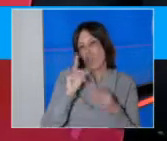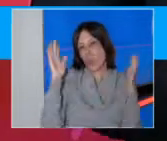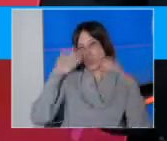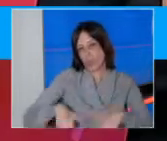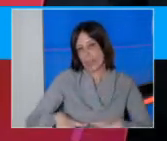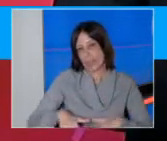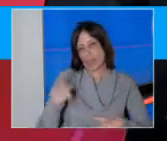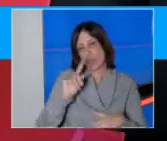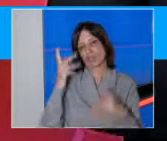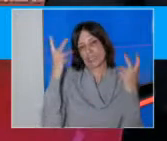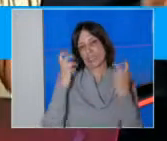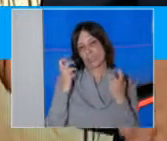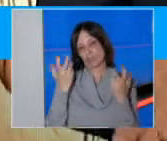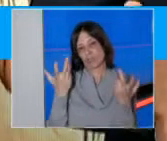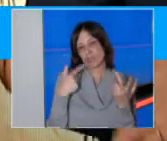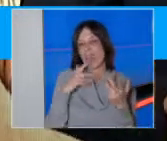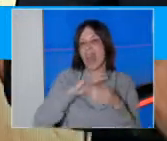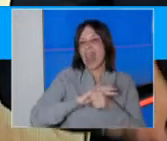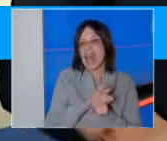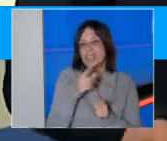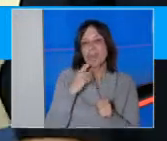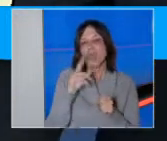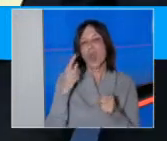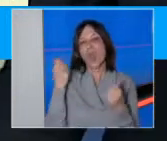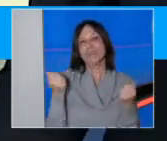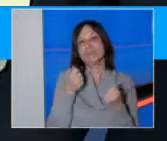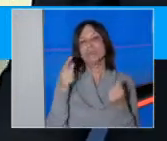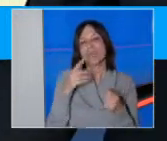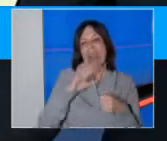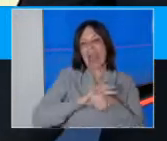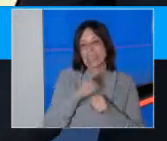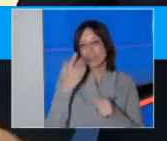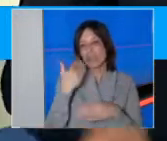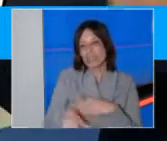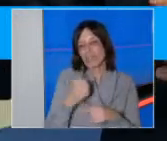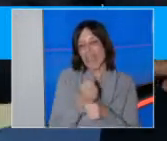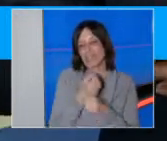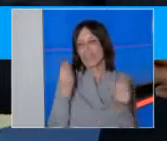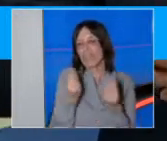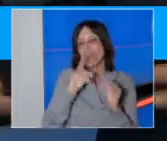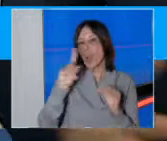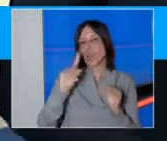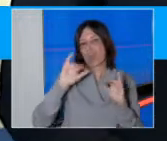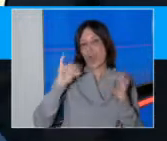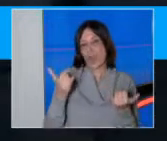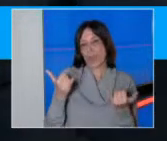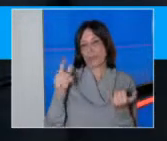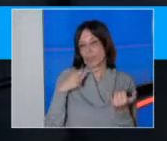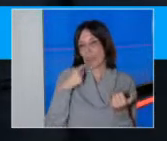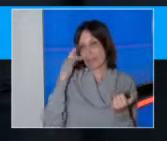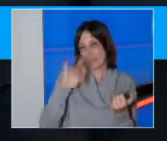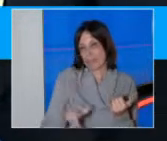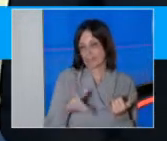שציפו, והלחץ הזה, אמרת שזה לא לוביסטים, אבל הלחץ הזה בסוף יעשה דברים לא נכונים, כך יטענו המתנגדים.